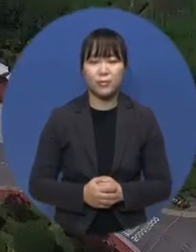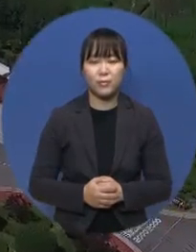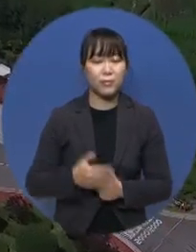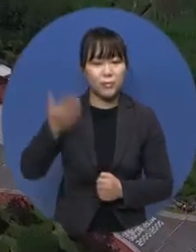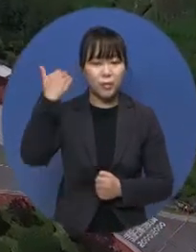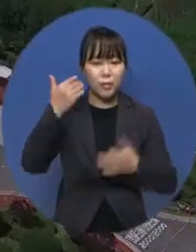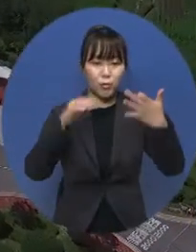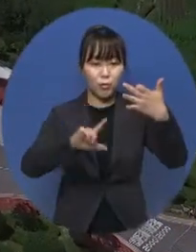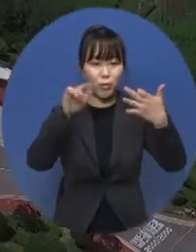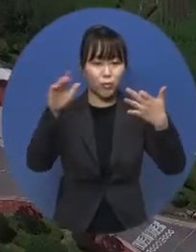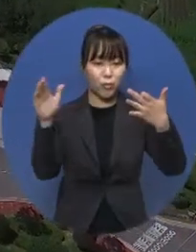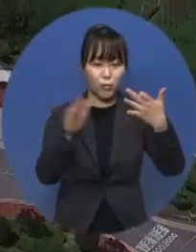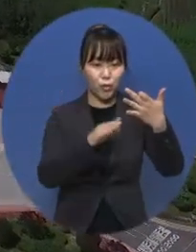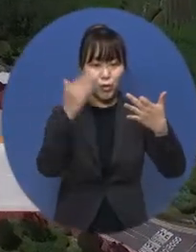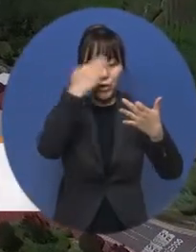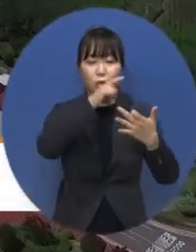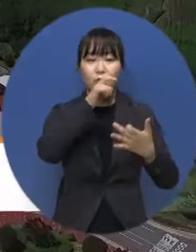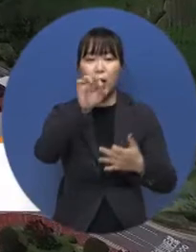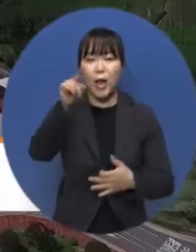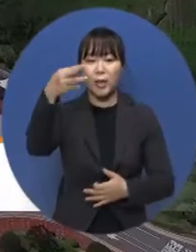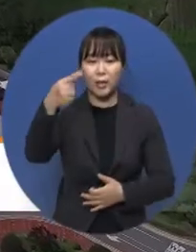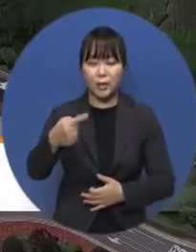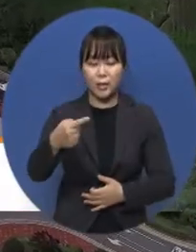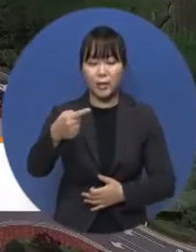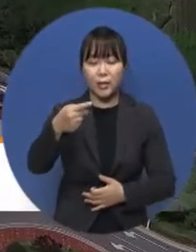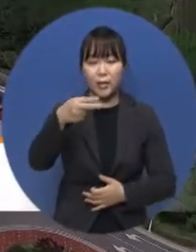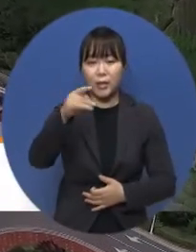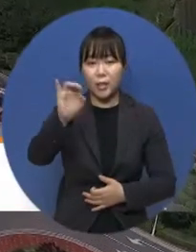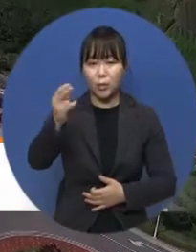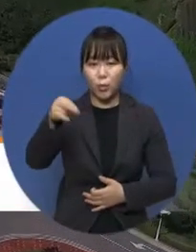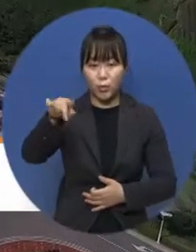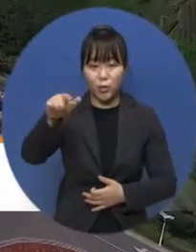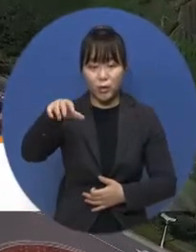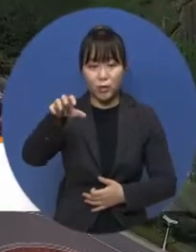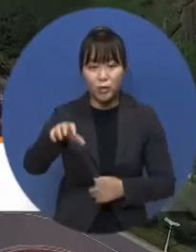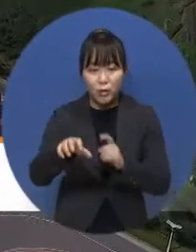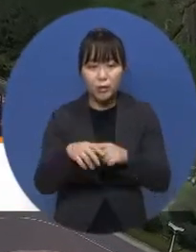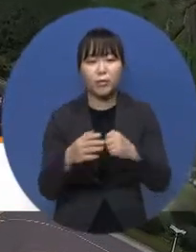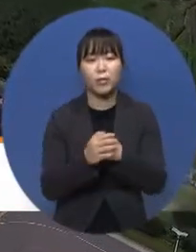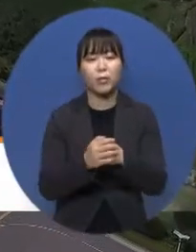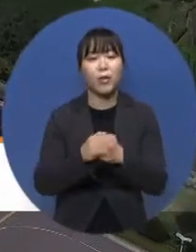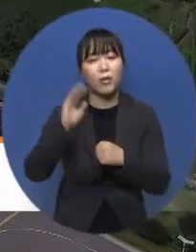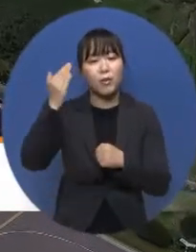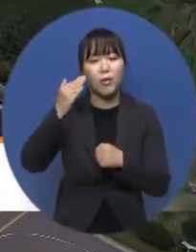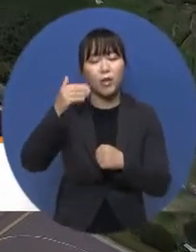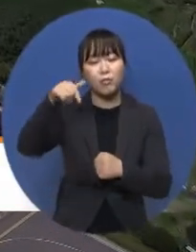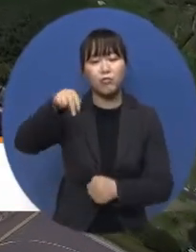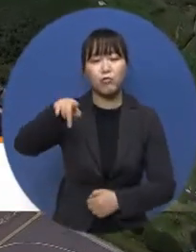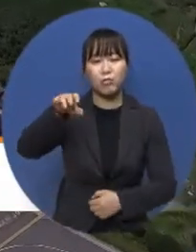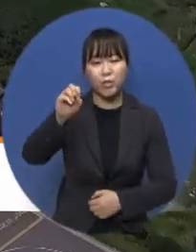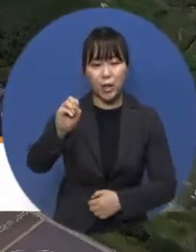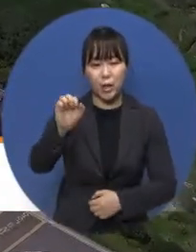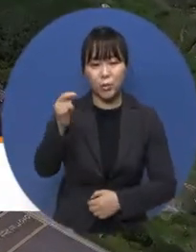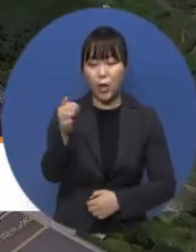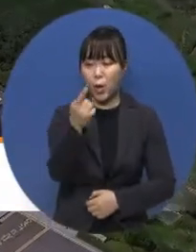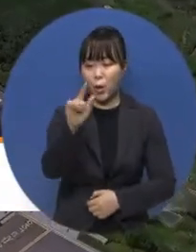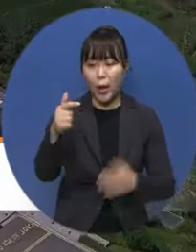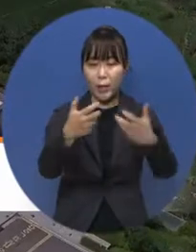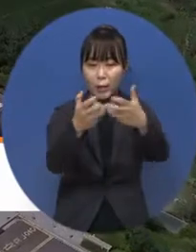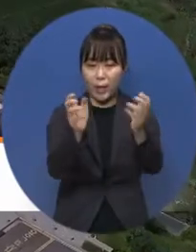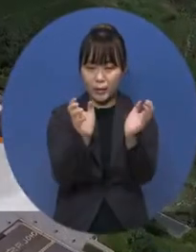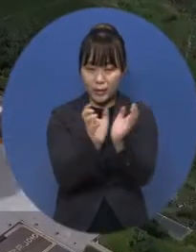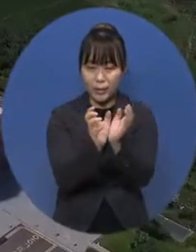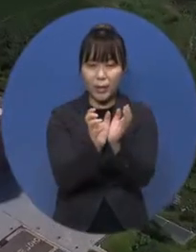지난 19일부터 여수 아트디오션 갤러리에서는 현대 구상 회화단체 상형전 전시회가